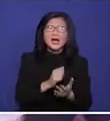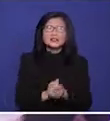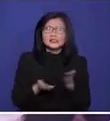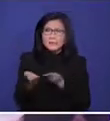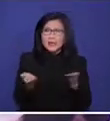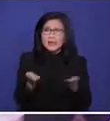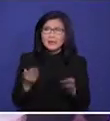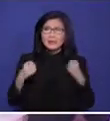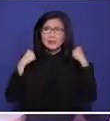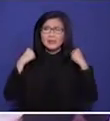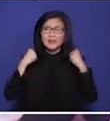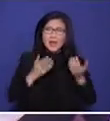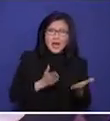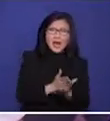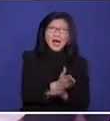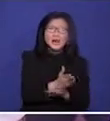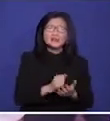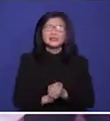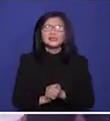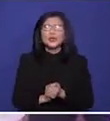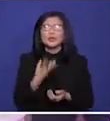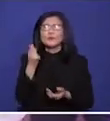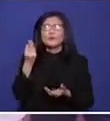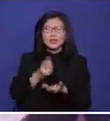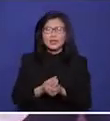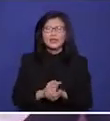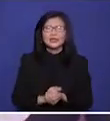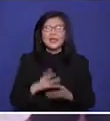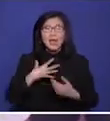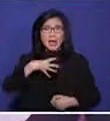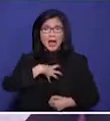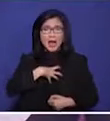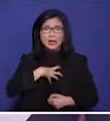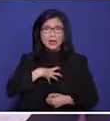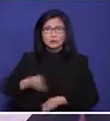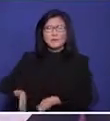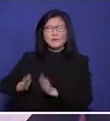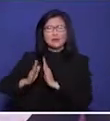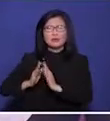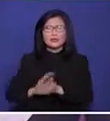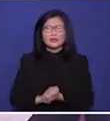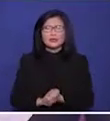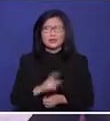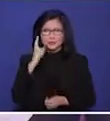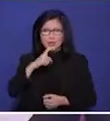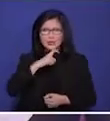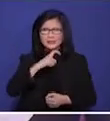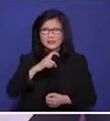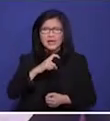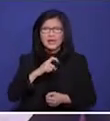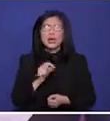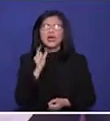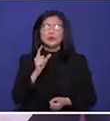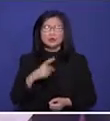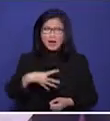pelayanan kesehatan, akses terhadap permodalan, dan hak atas pembangunan merupakan cara pemenuhan hak